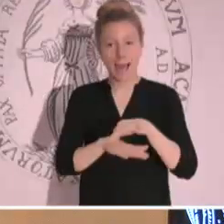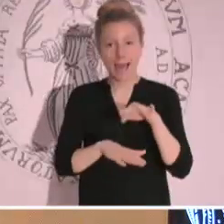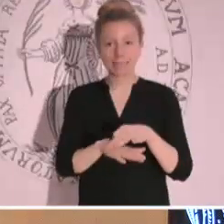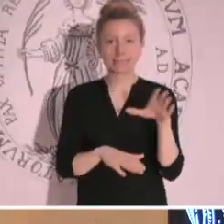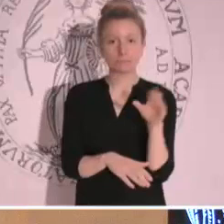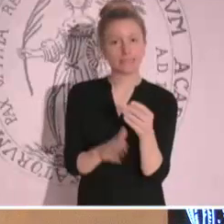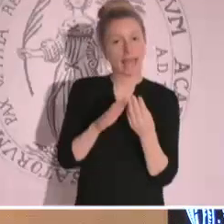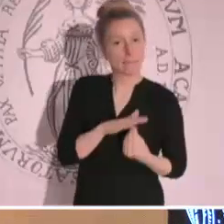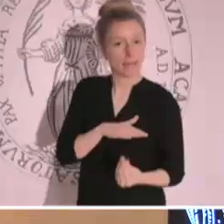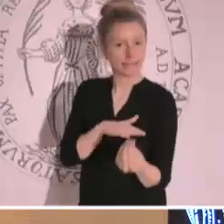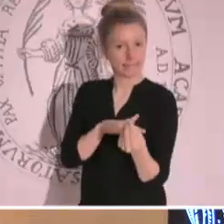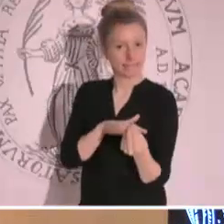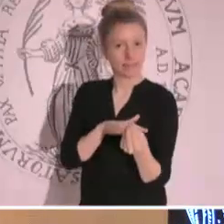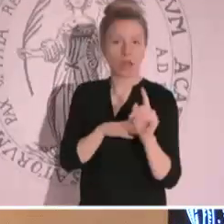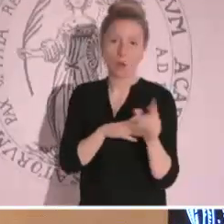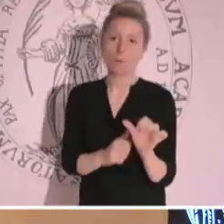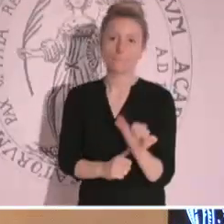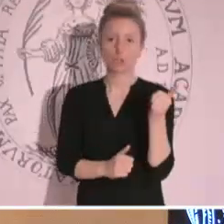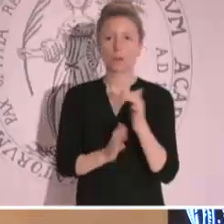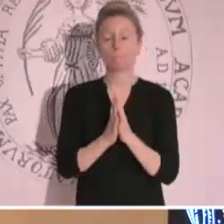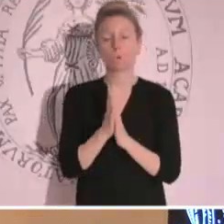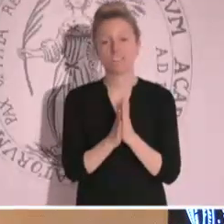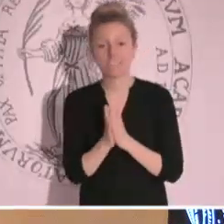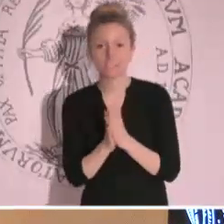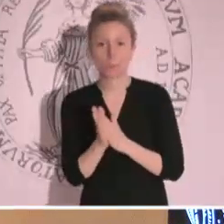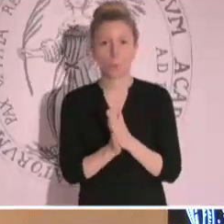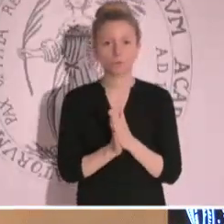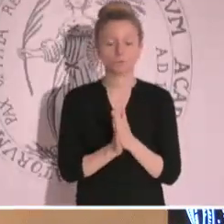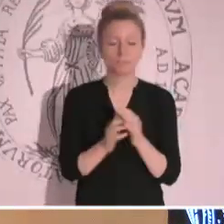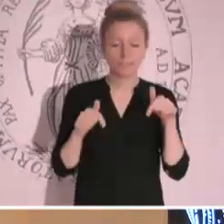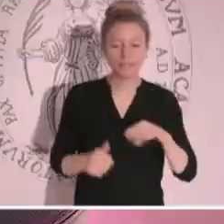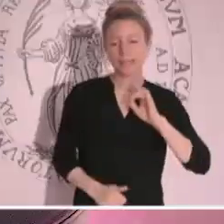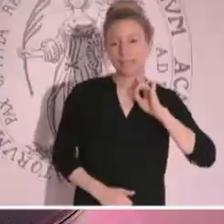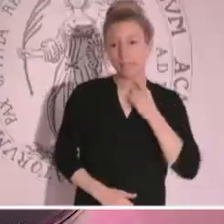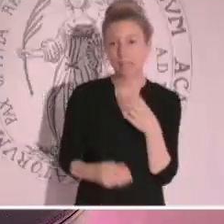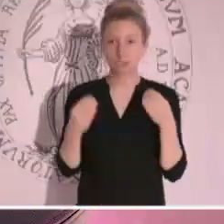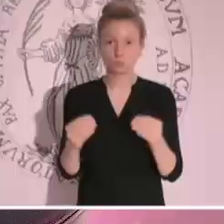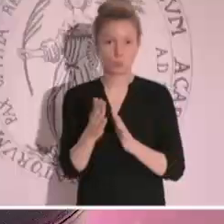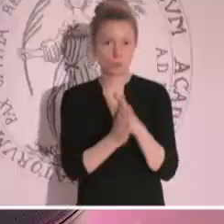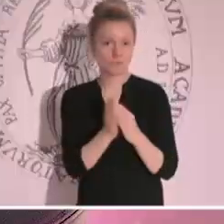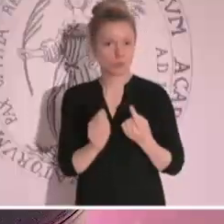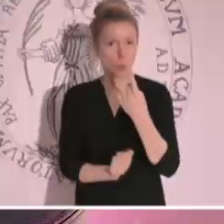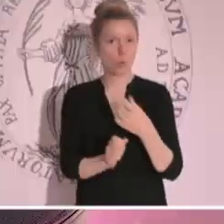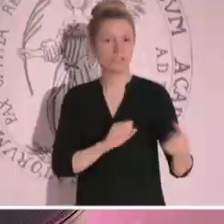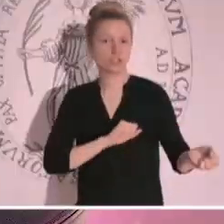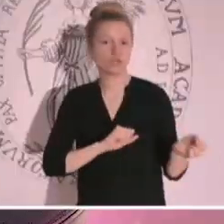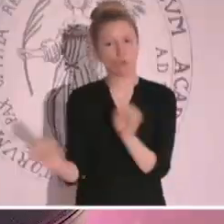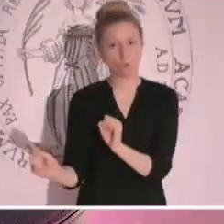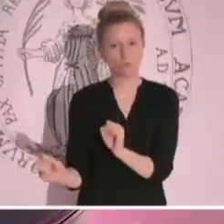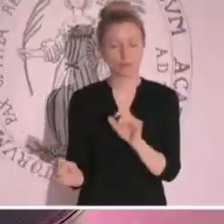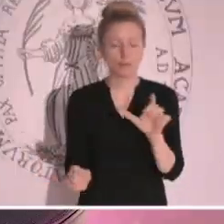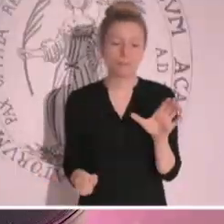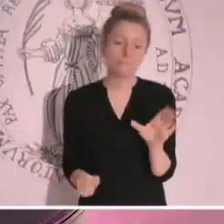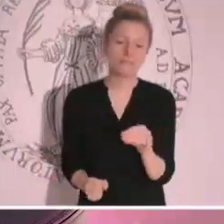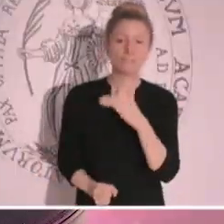besondere Motivation, diesen Schwung aus Kiel mitnehmen, die Neugier an dem,